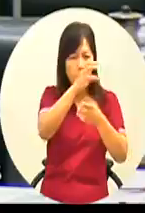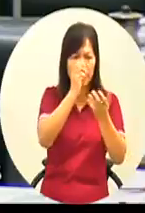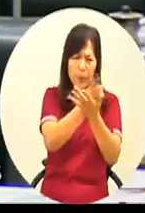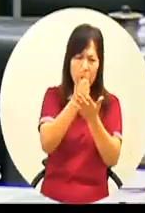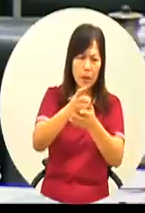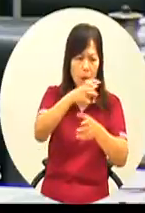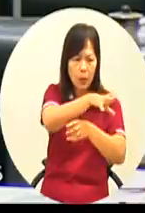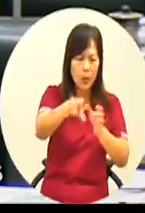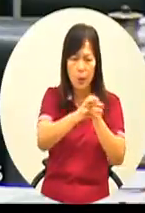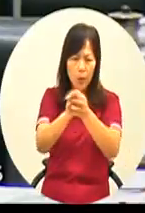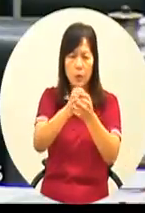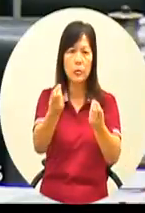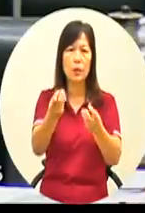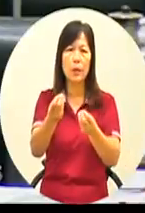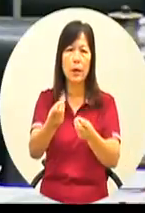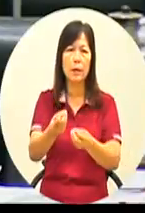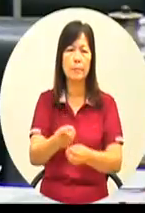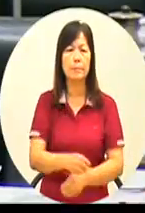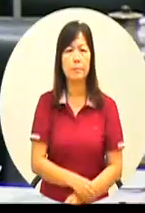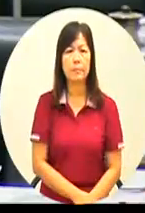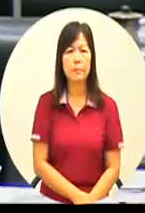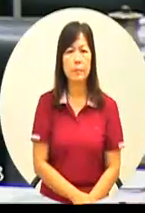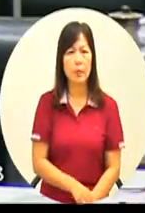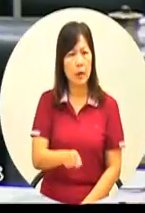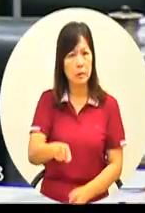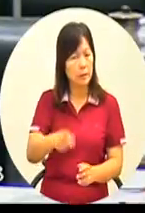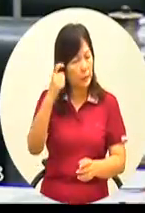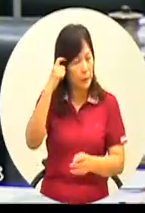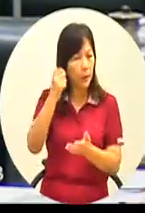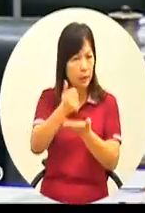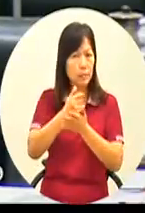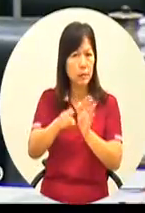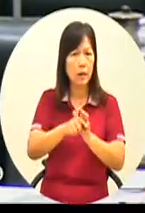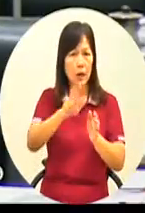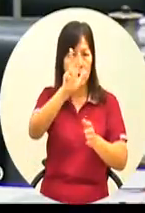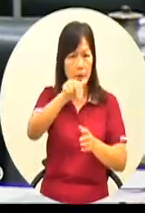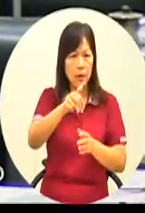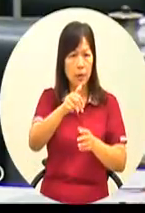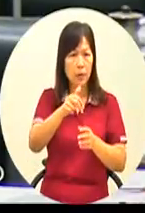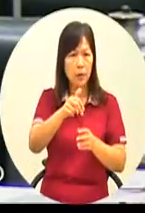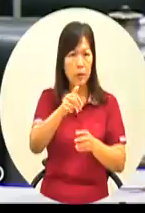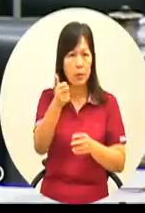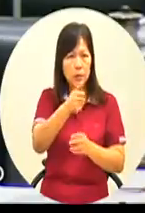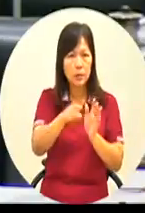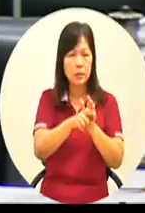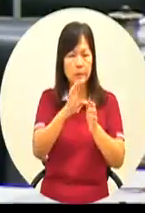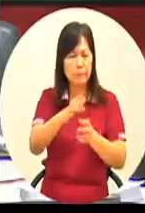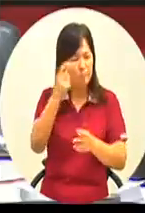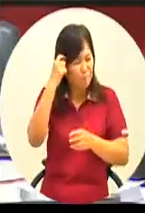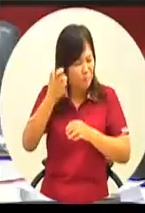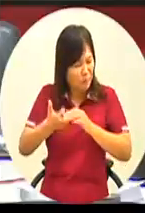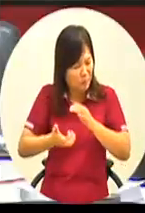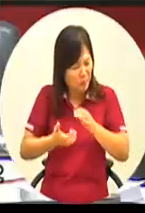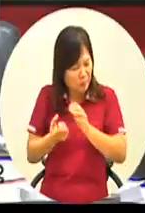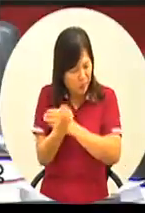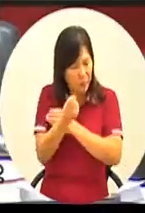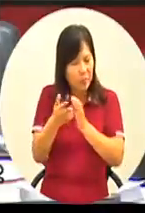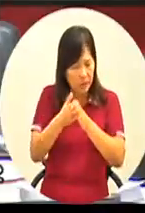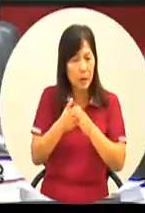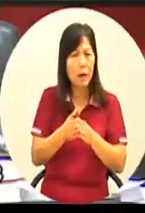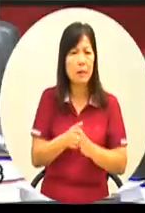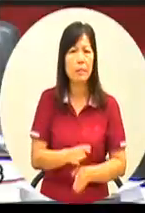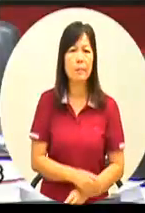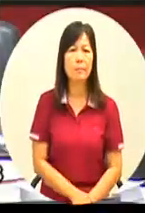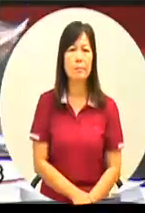有。这一部分，我请刘主委多发心思一点。现